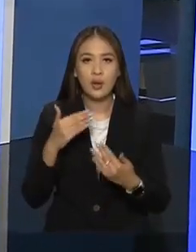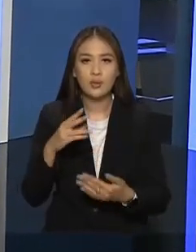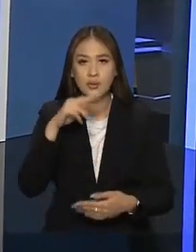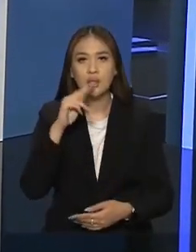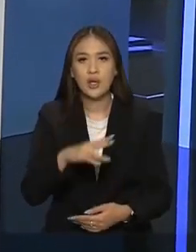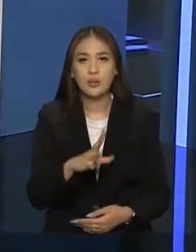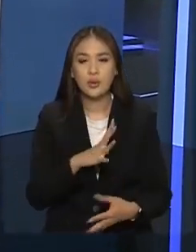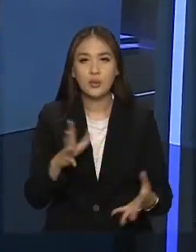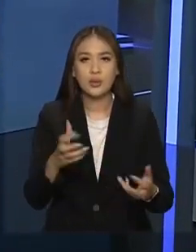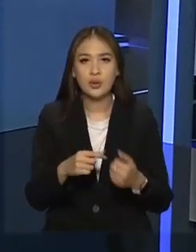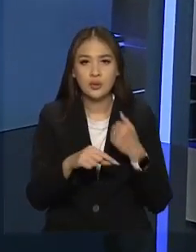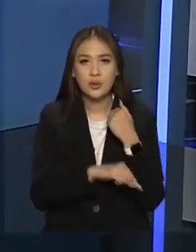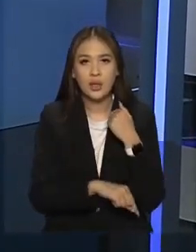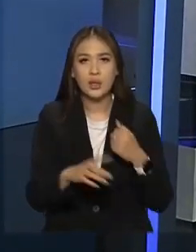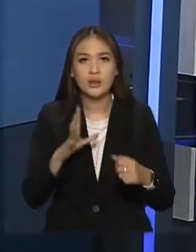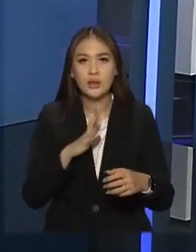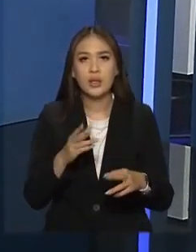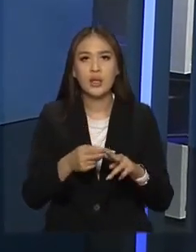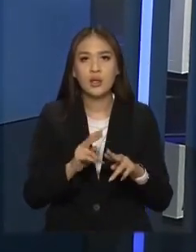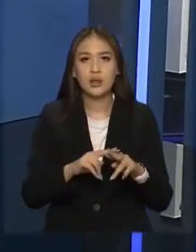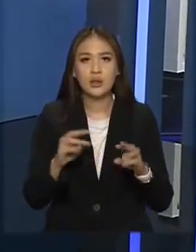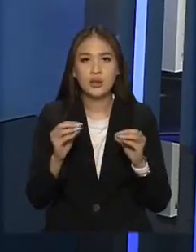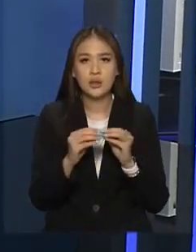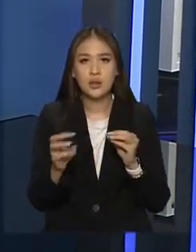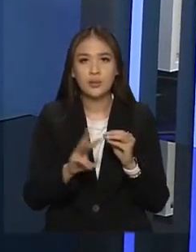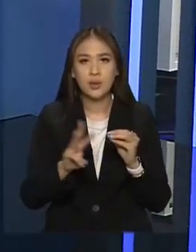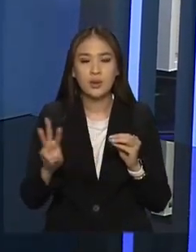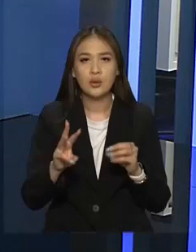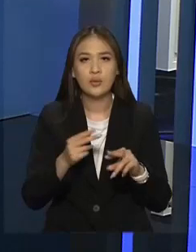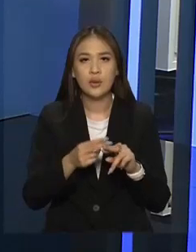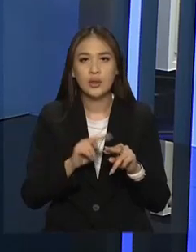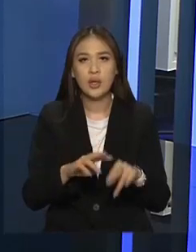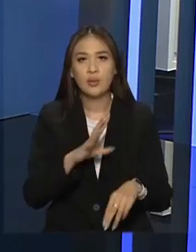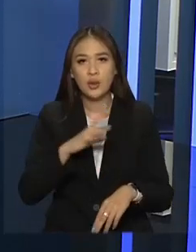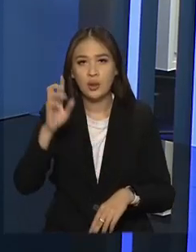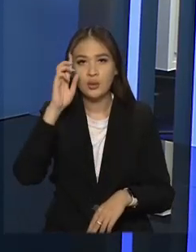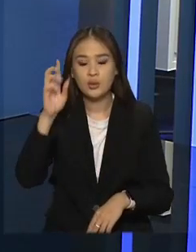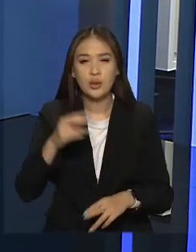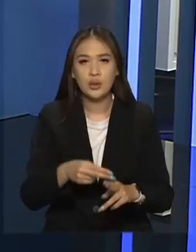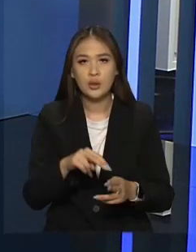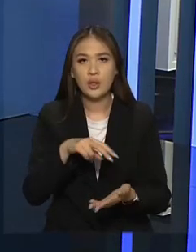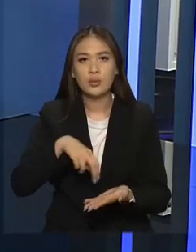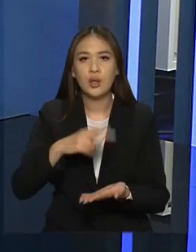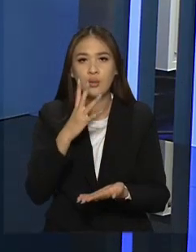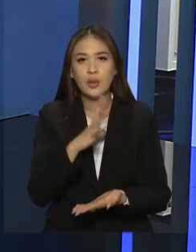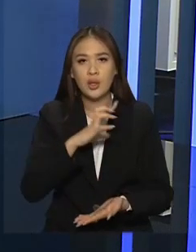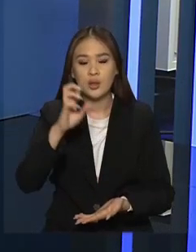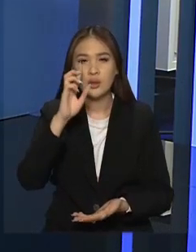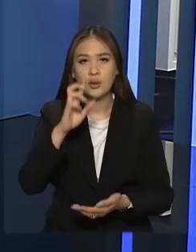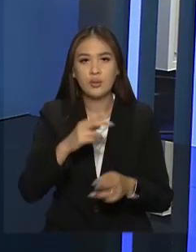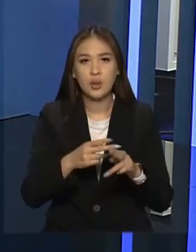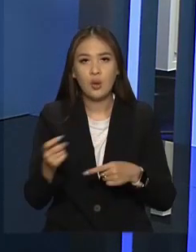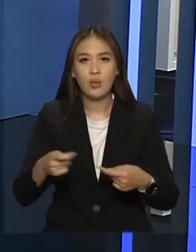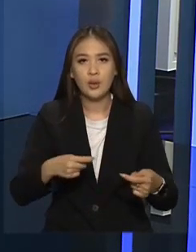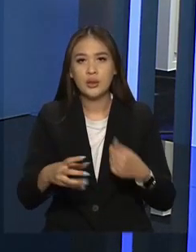обвиняют в получении взятки в размере 10 миллионов тенге еще одного государственного служащего главу Департамента по